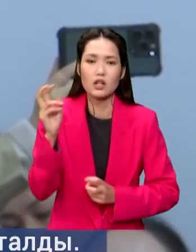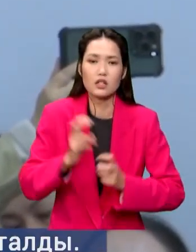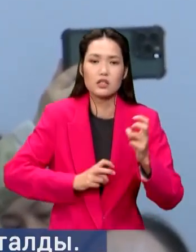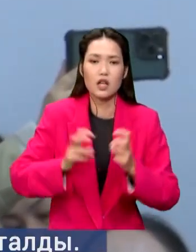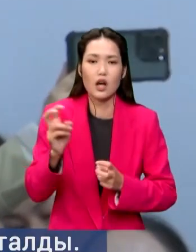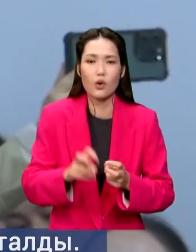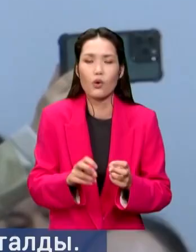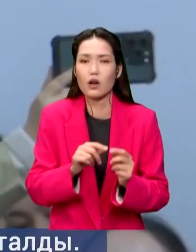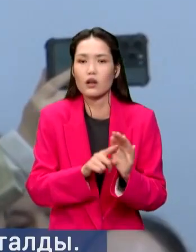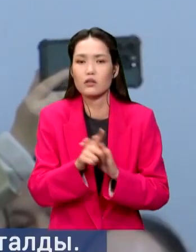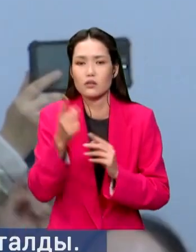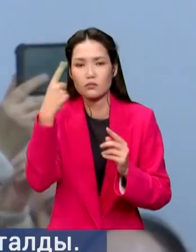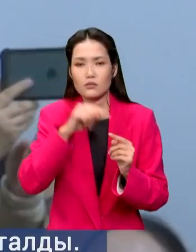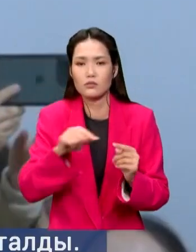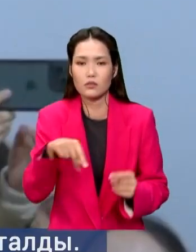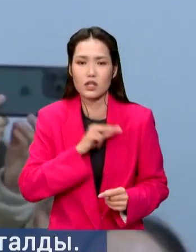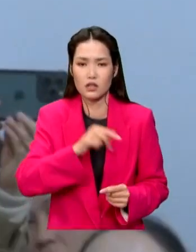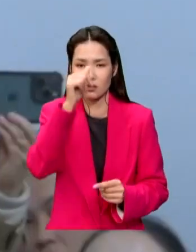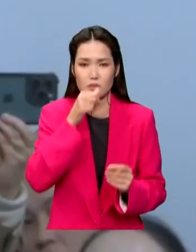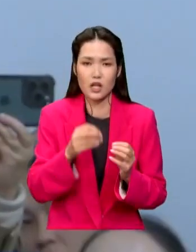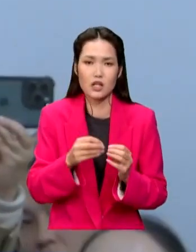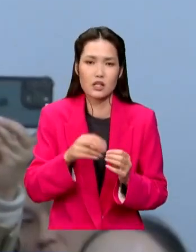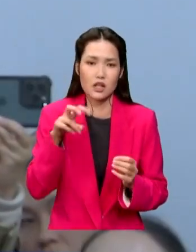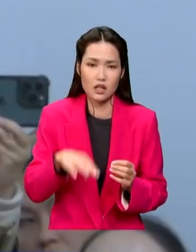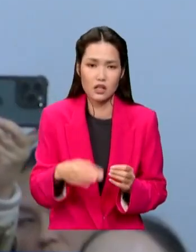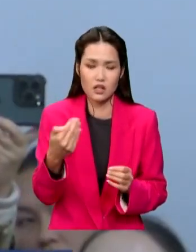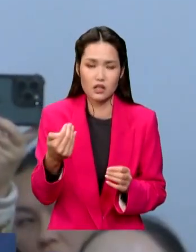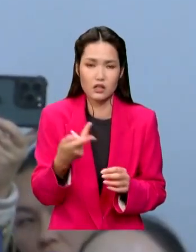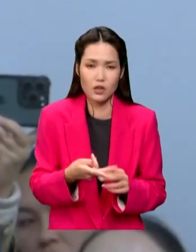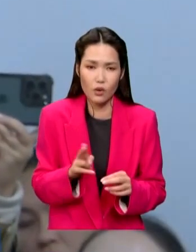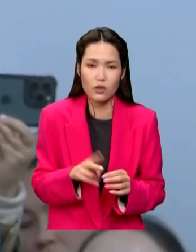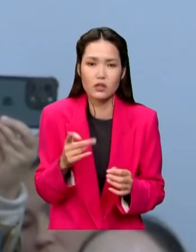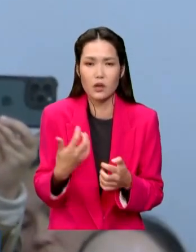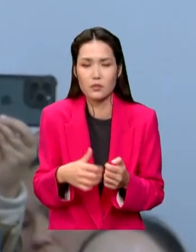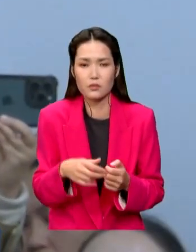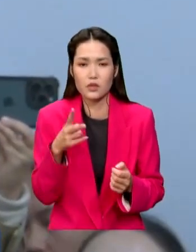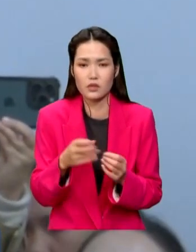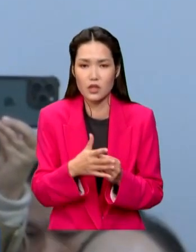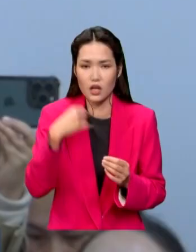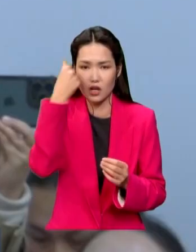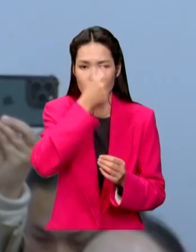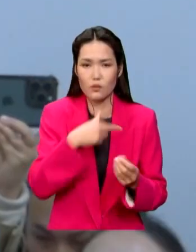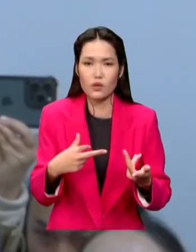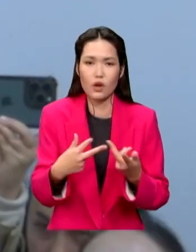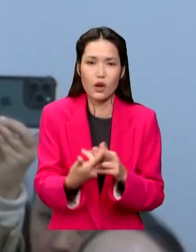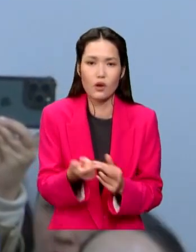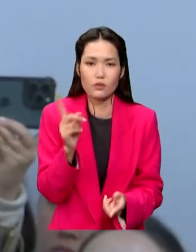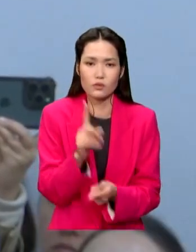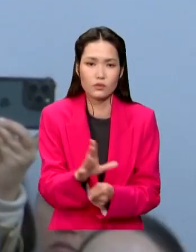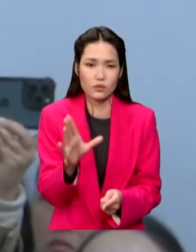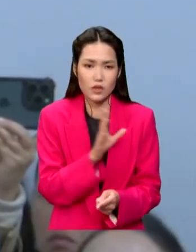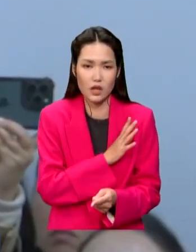техническому регламенту от завода составляет 10 лет. Это как минимум их нужно было менять, ну, в 2015